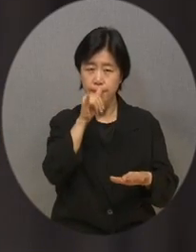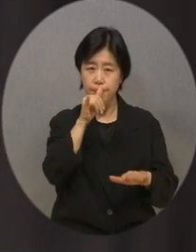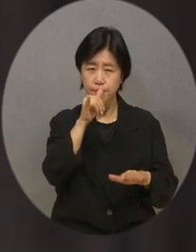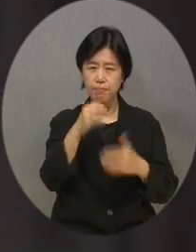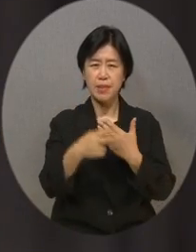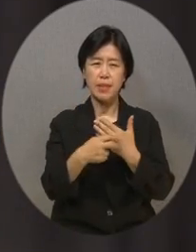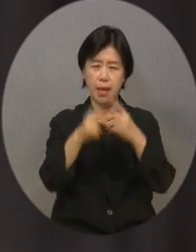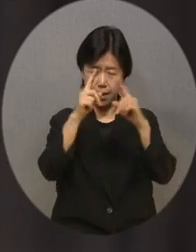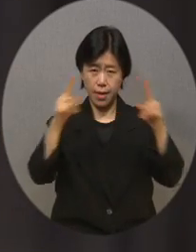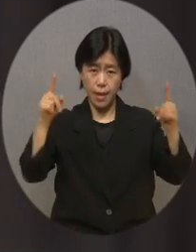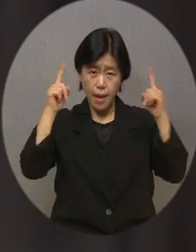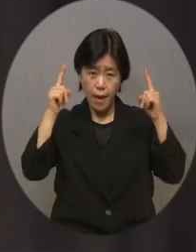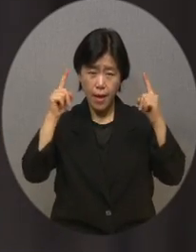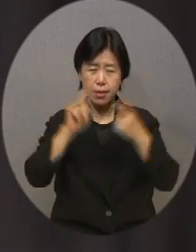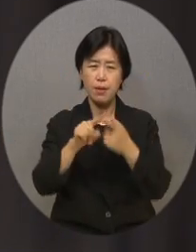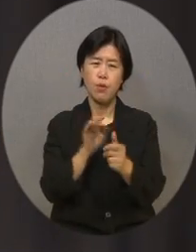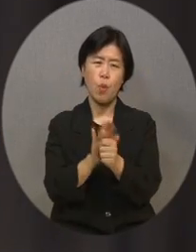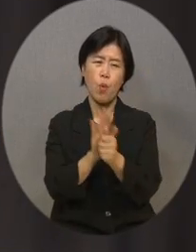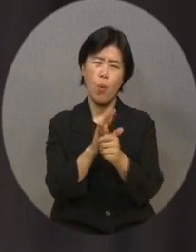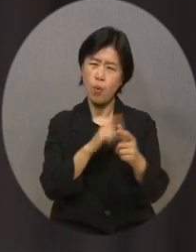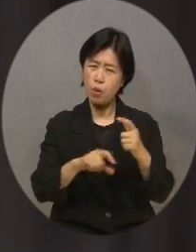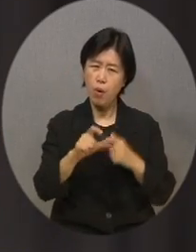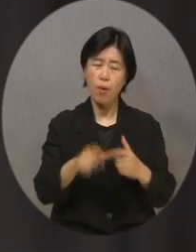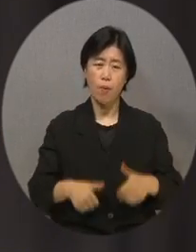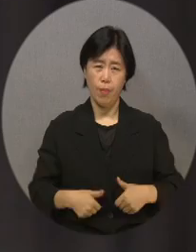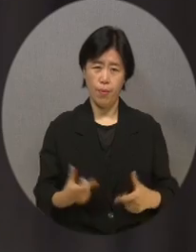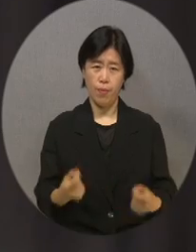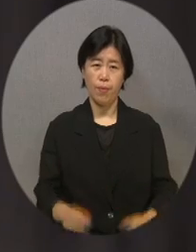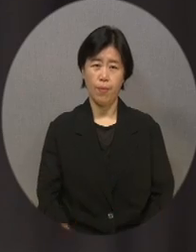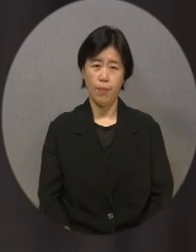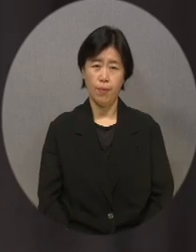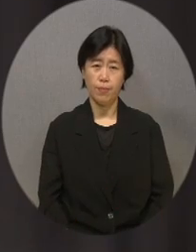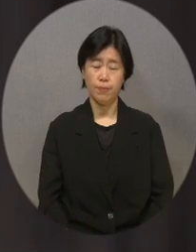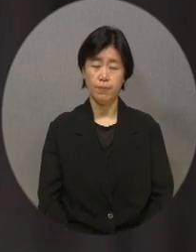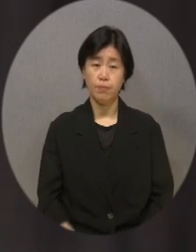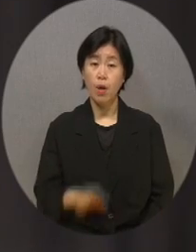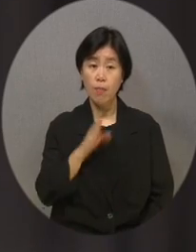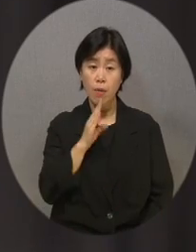지금 있는 의료원, 물론 더 병원이 세워질 수 있겠죠. 지금 보면은